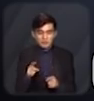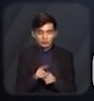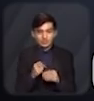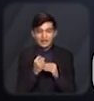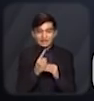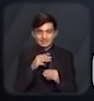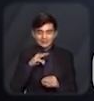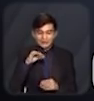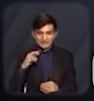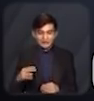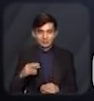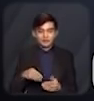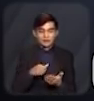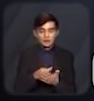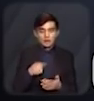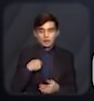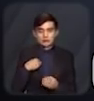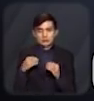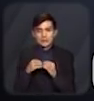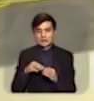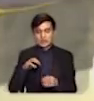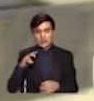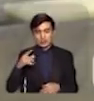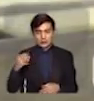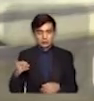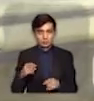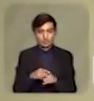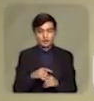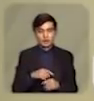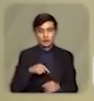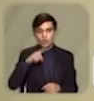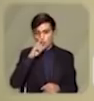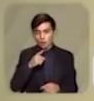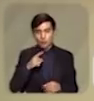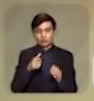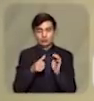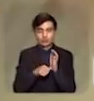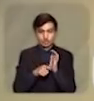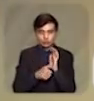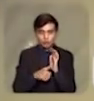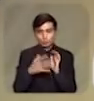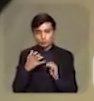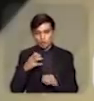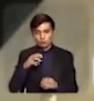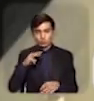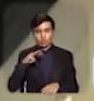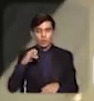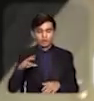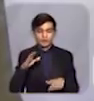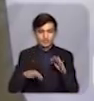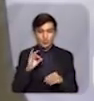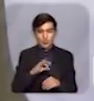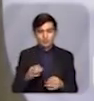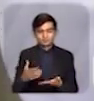11 тиын төлесе, қазақстандықтар 10 теңге төледі екен. Ал жылына 500-600 тонна шамасы лимит алып балық аулайтын